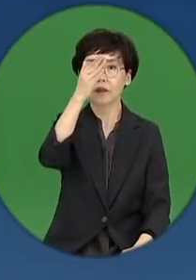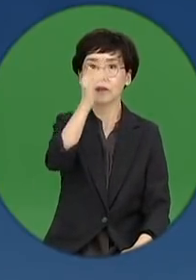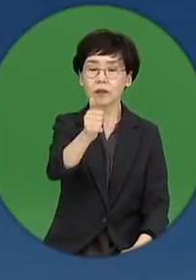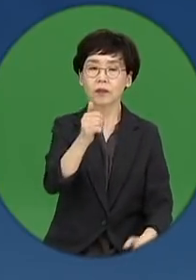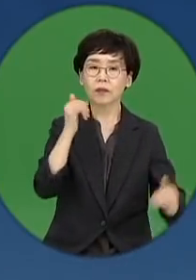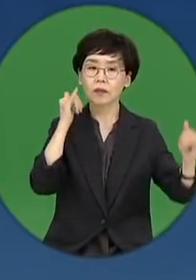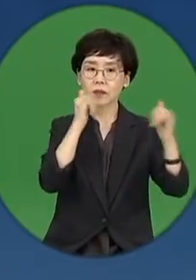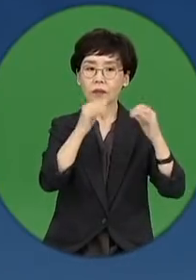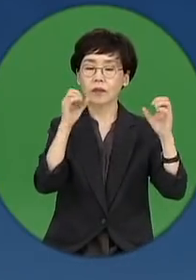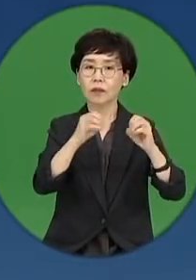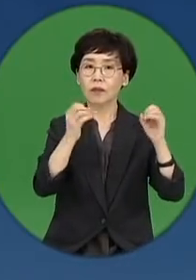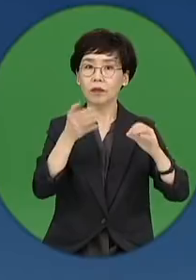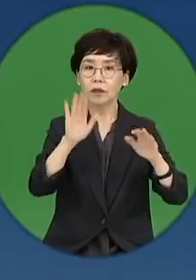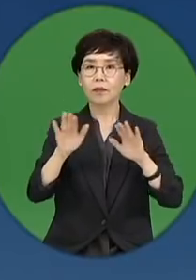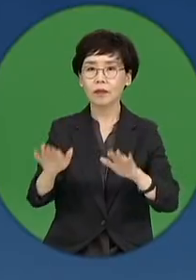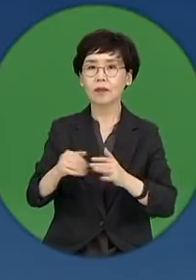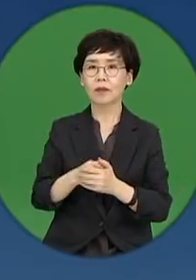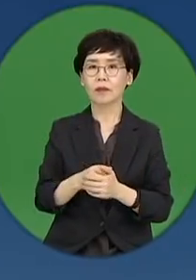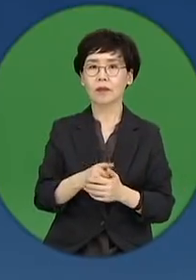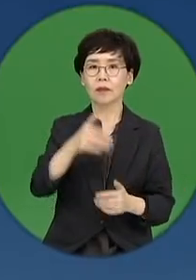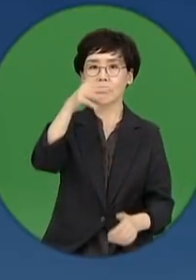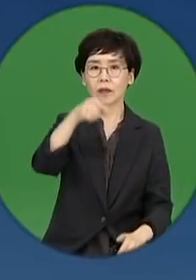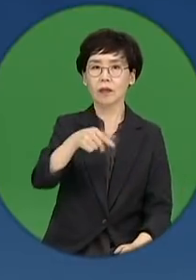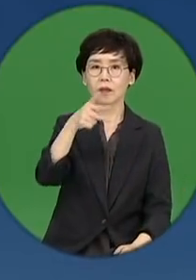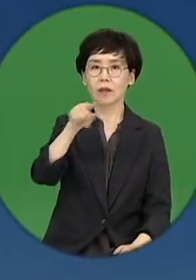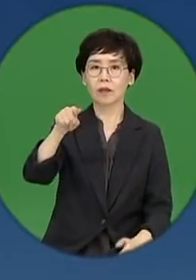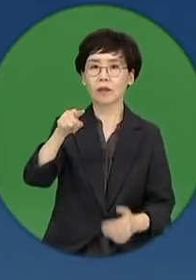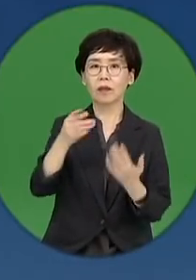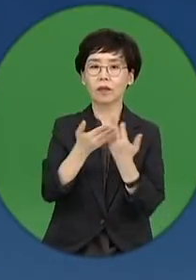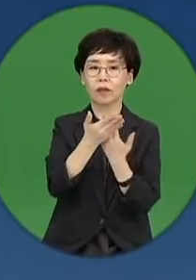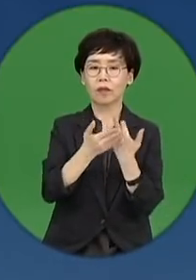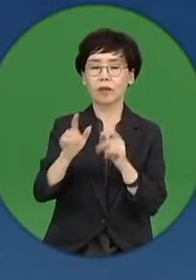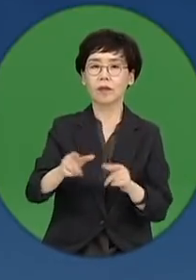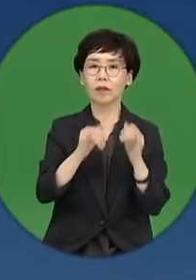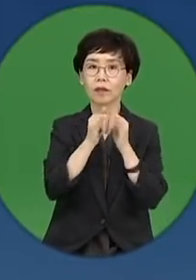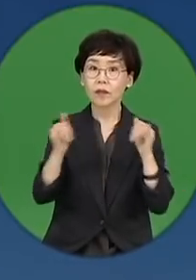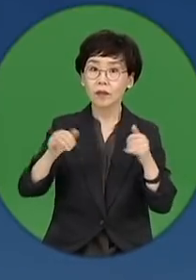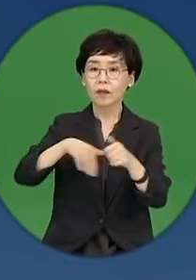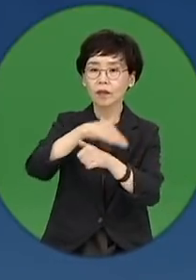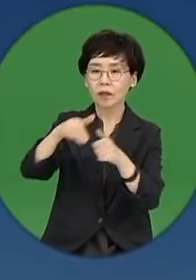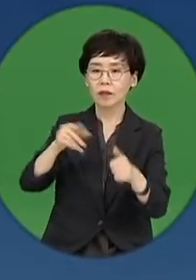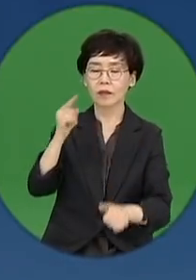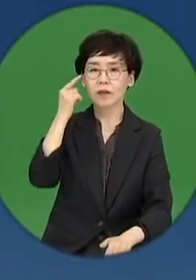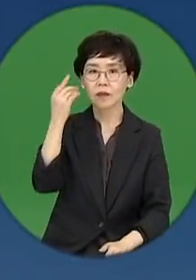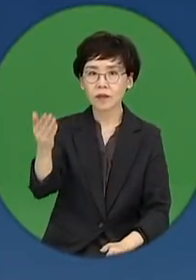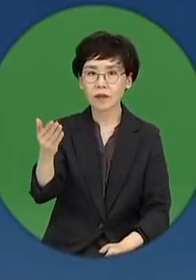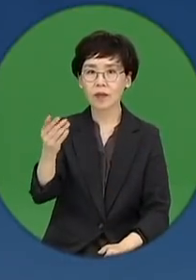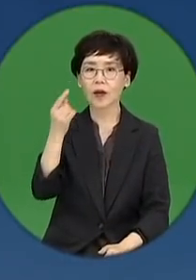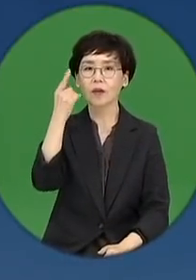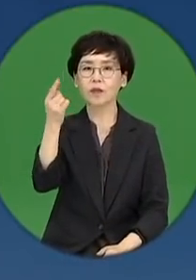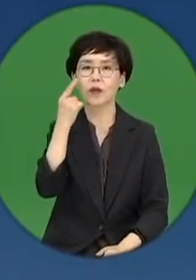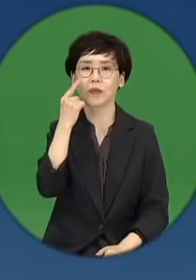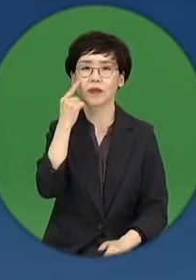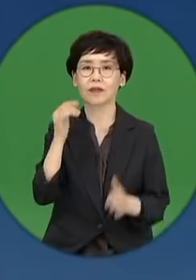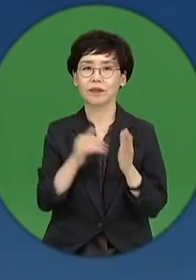주영진의 뉴스 브리핑 팀에서 이번에는 추자도에 살고 계시는 분에게 현재 그곳 상황이 어떤지를 직접